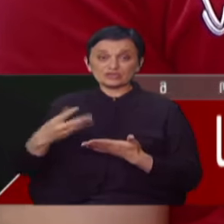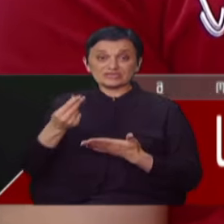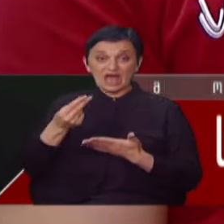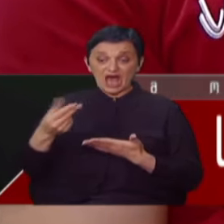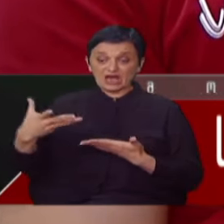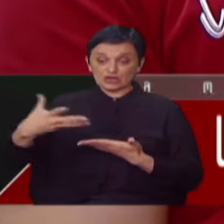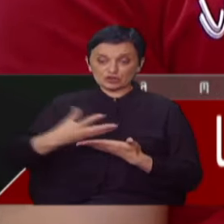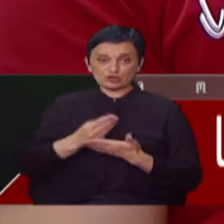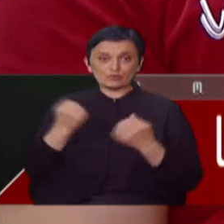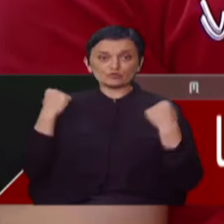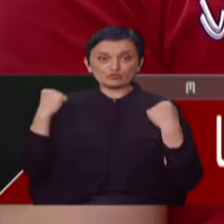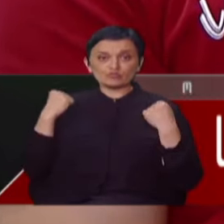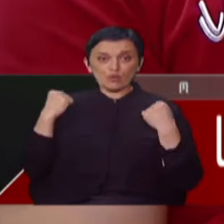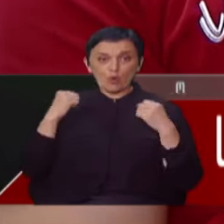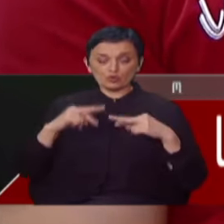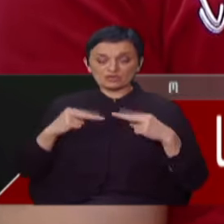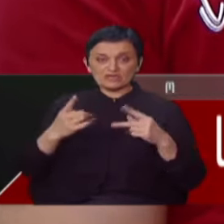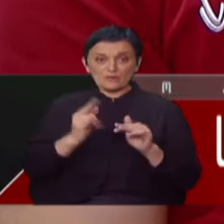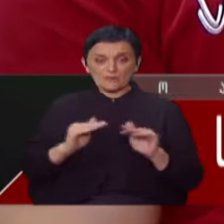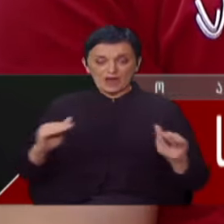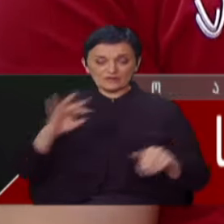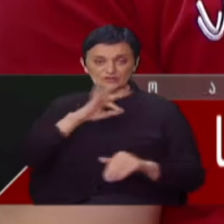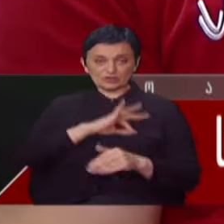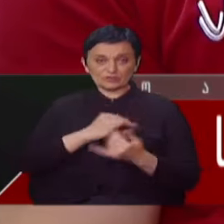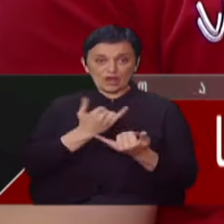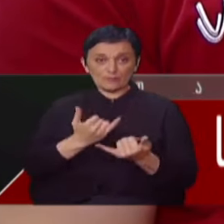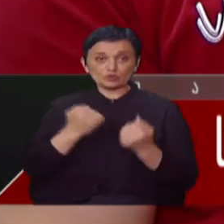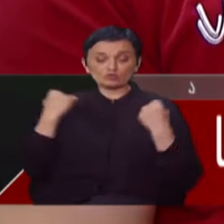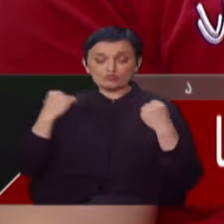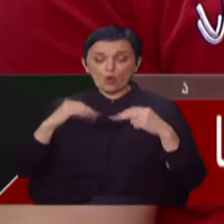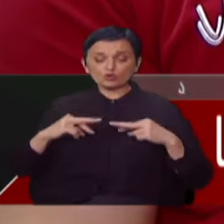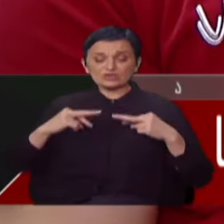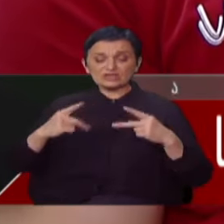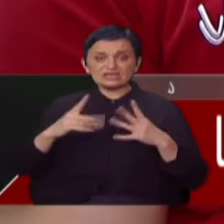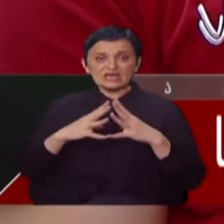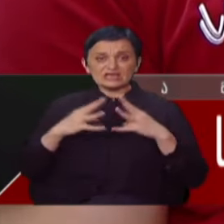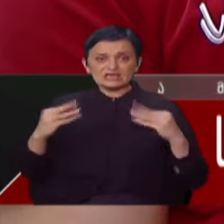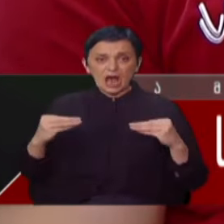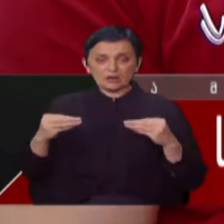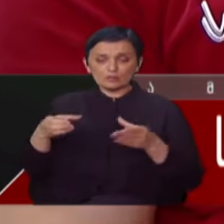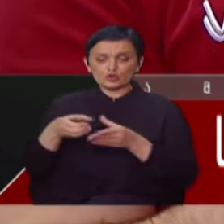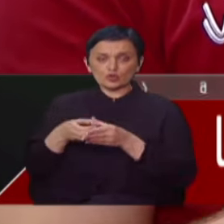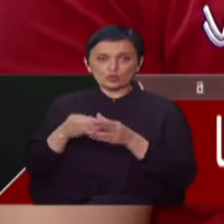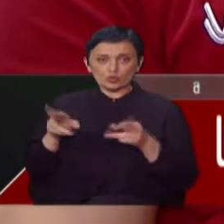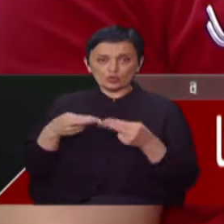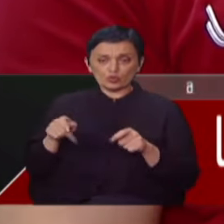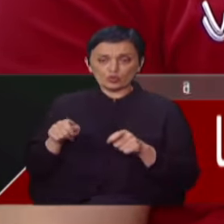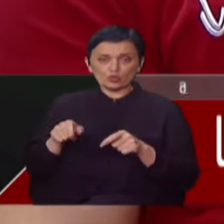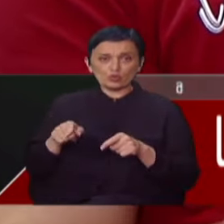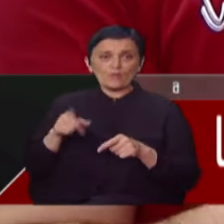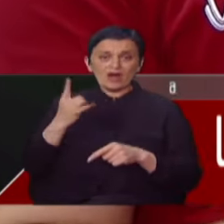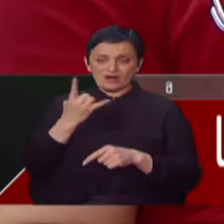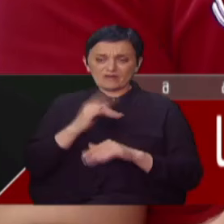თანხა ხმარდება სპორტულ კლუბ გარდასახვას ბავშვებს. ანუ სპორტულ კლუბ გარდასახვა არის რაგბის კლუბი არის, სადაც ბავშვები